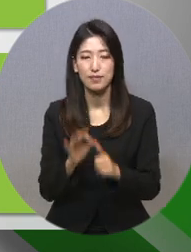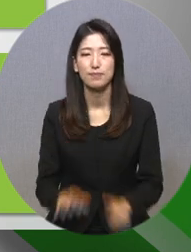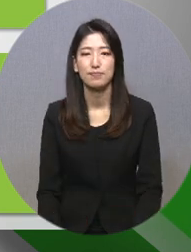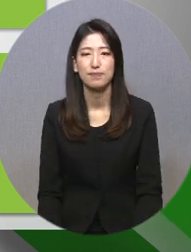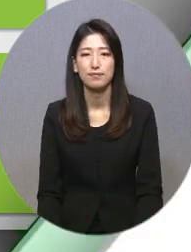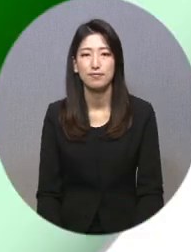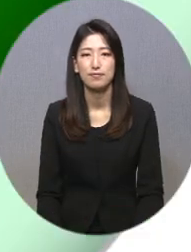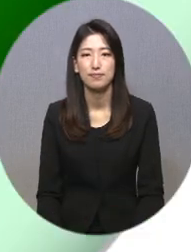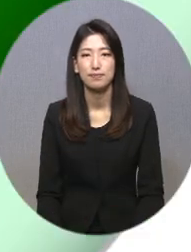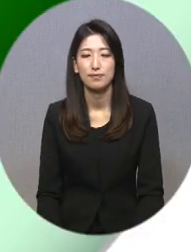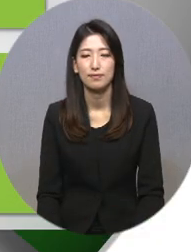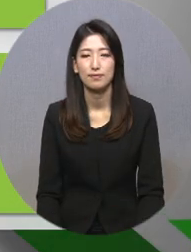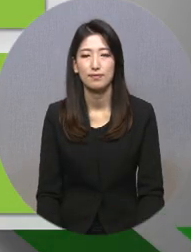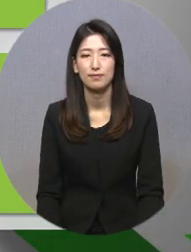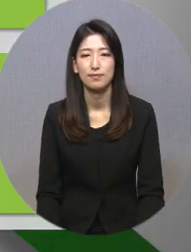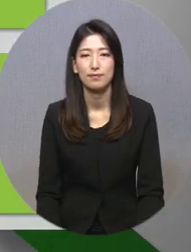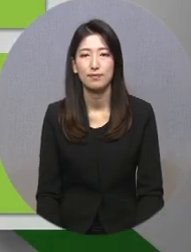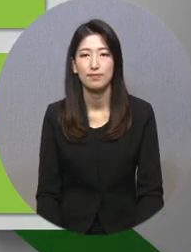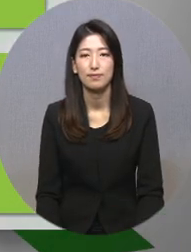동부지사입니다.